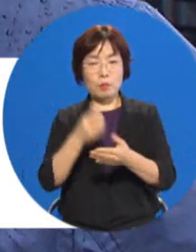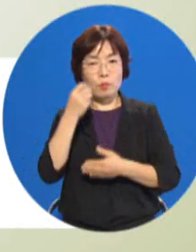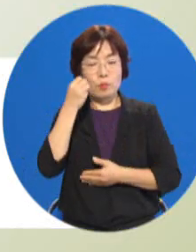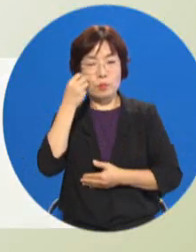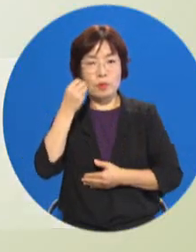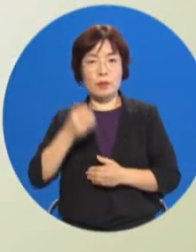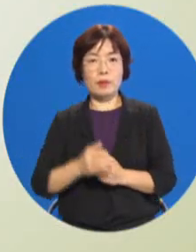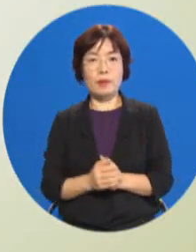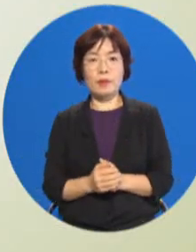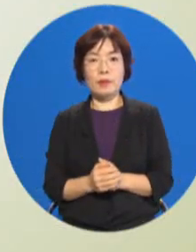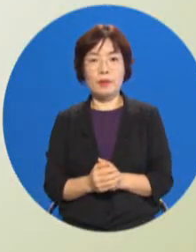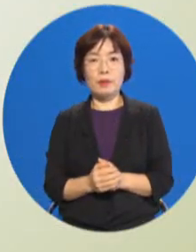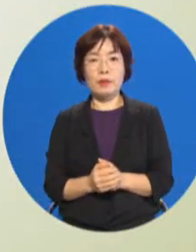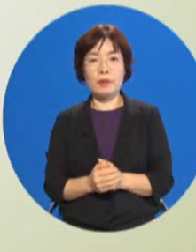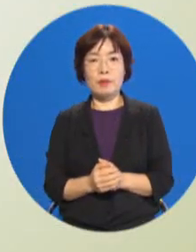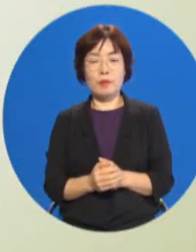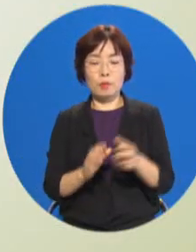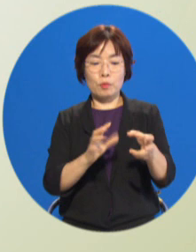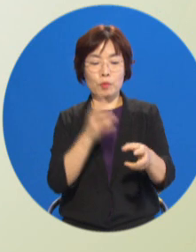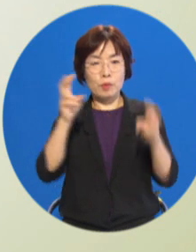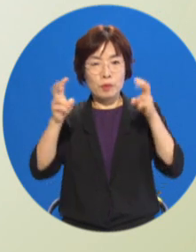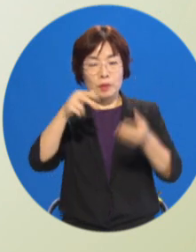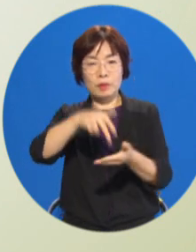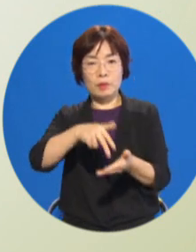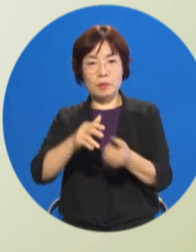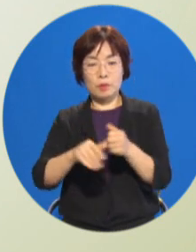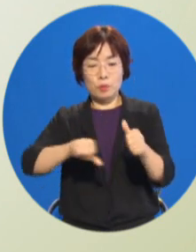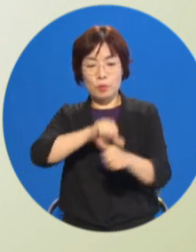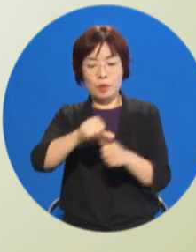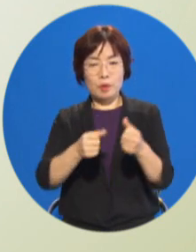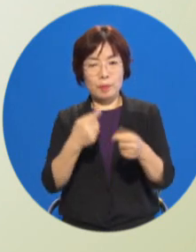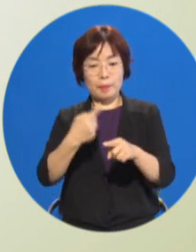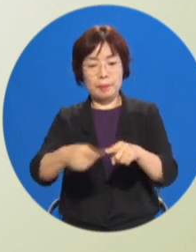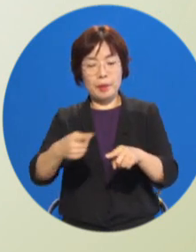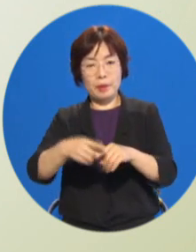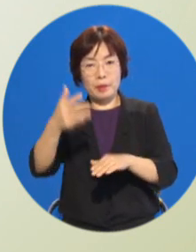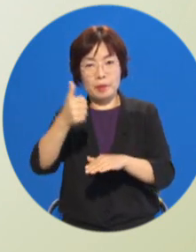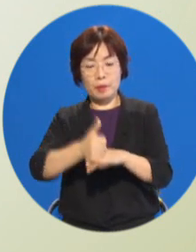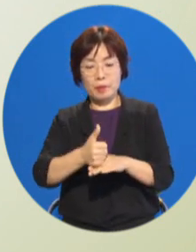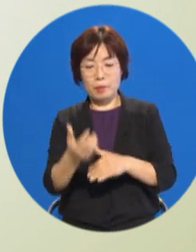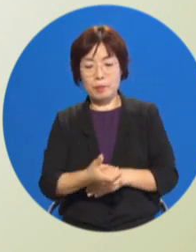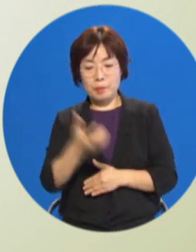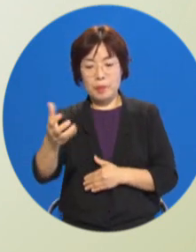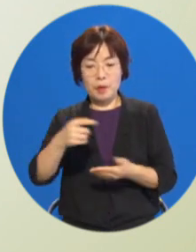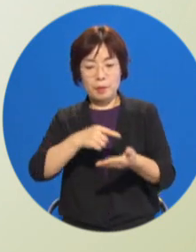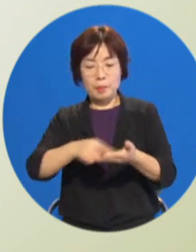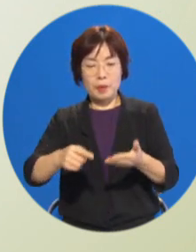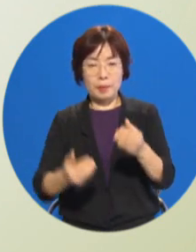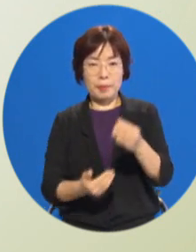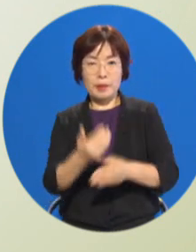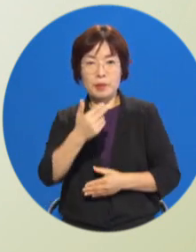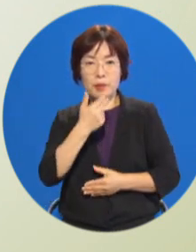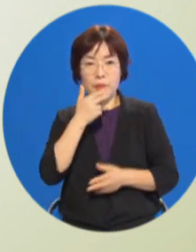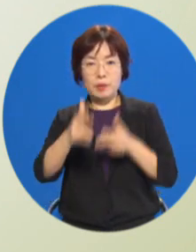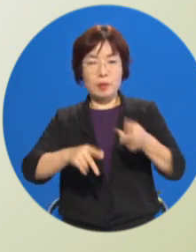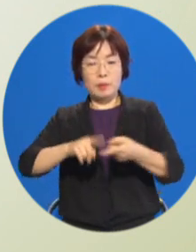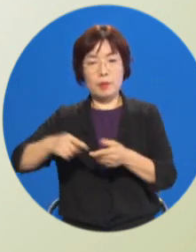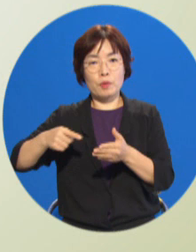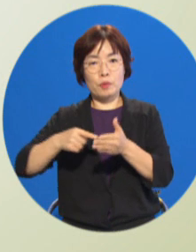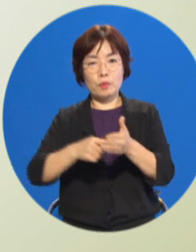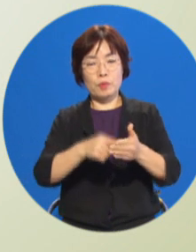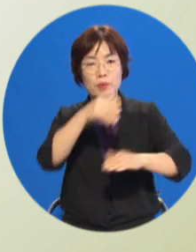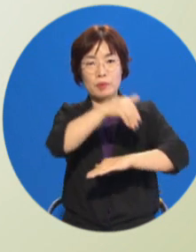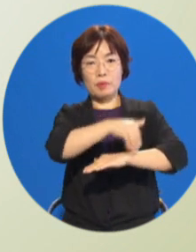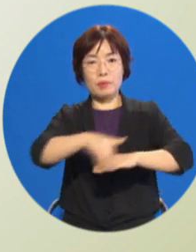생각합니다. 레미콘 사업자 측은 환경 영향 평가 등을 거쳐 인근 마을에 피해가 발생하지 않도록 사업을 추진하게 될